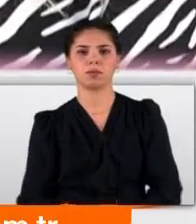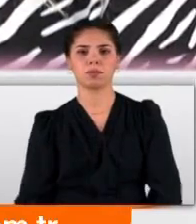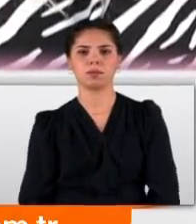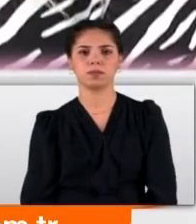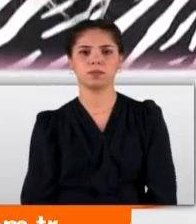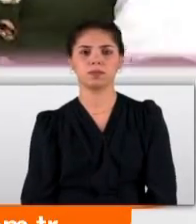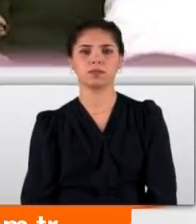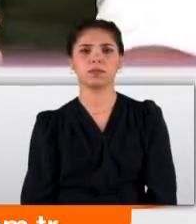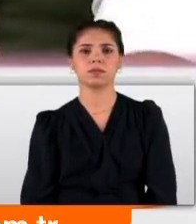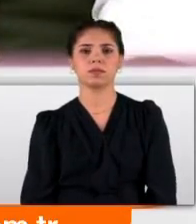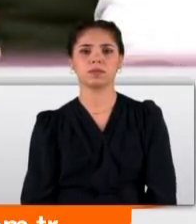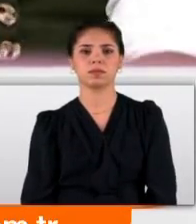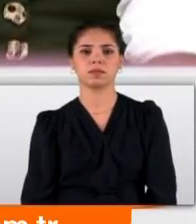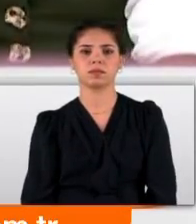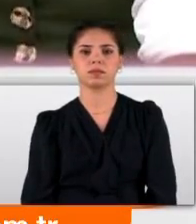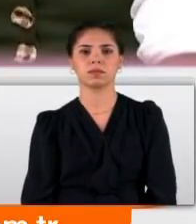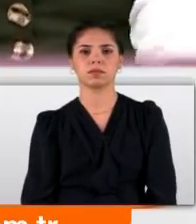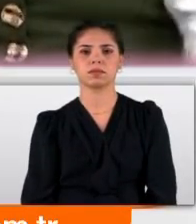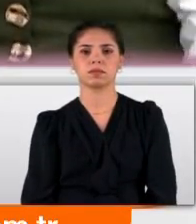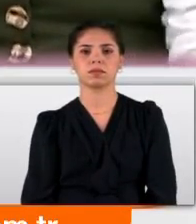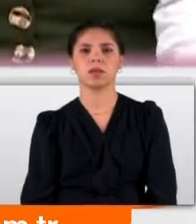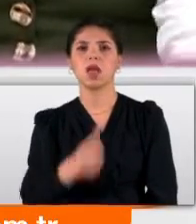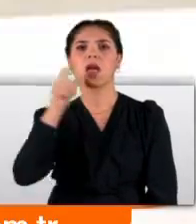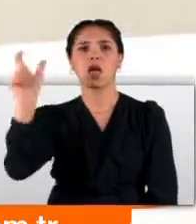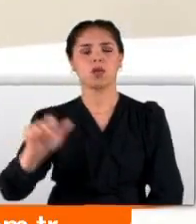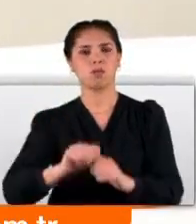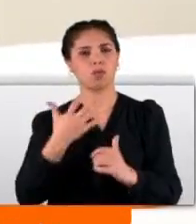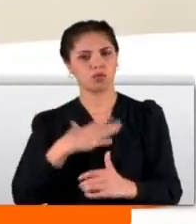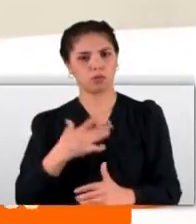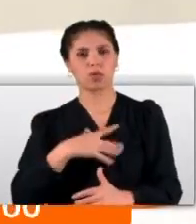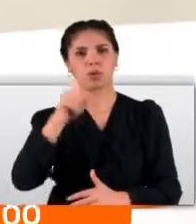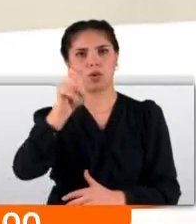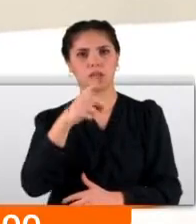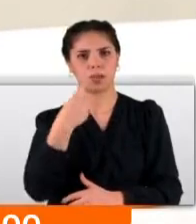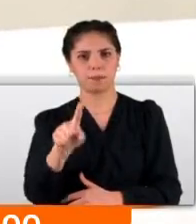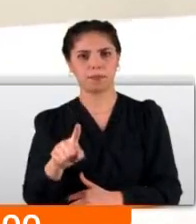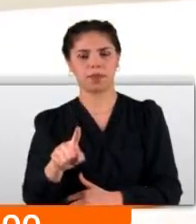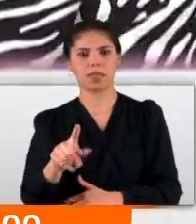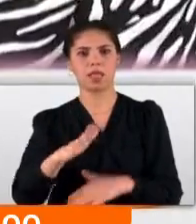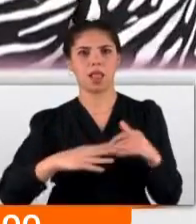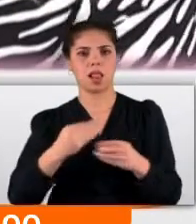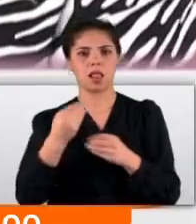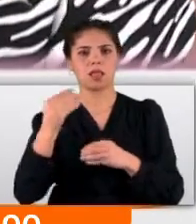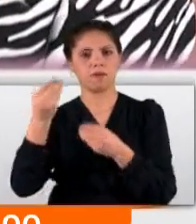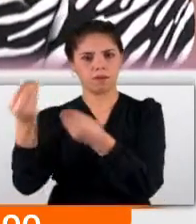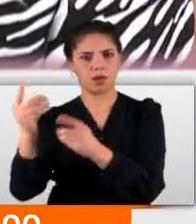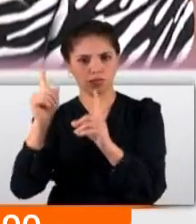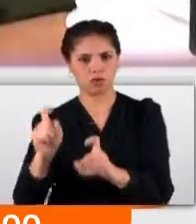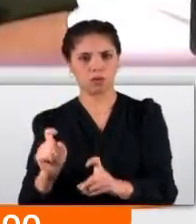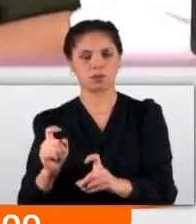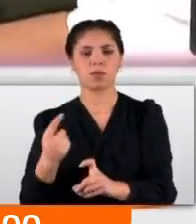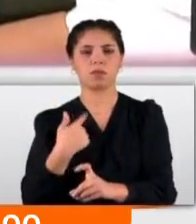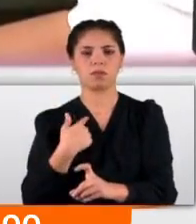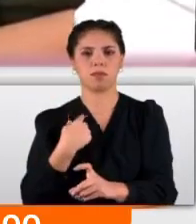sizin sevginiz batsın. Abdülbaki senden boşanmak istiyor. Tamam. 18 bin lirayı elden teslim edecek misiniz Cevriye Hanım'a? Evet.